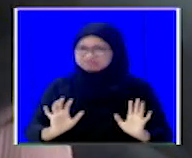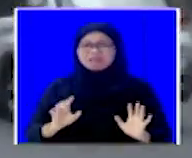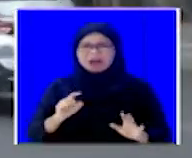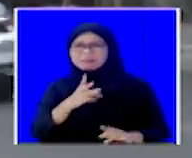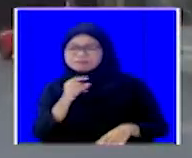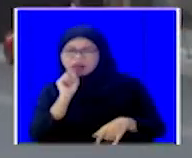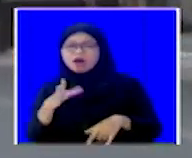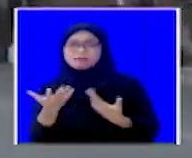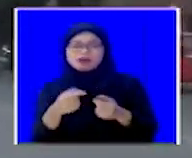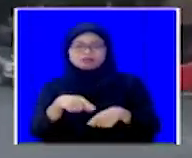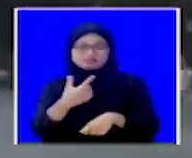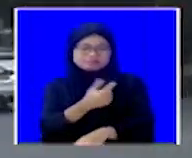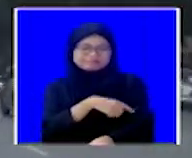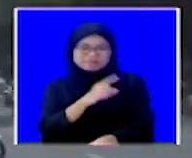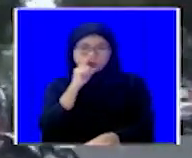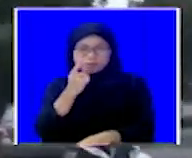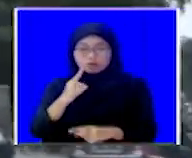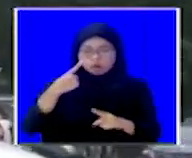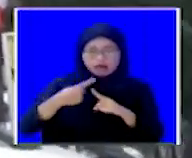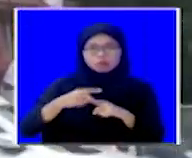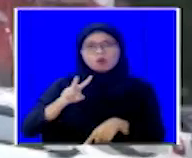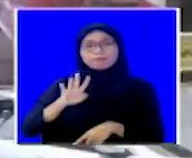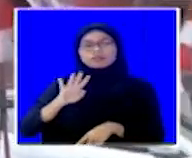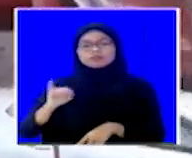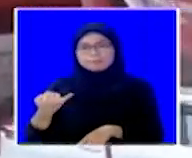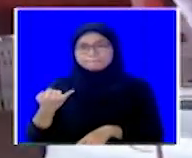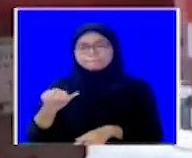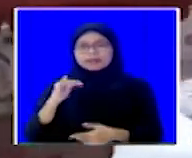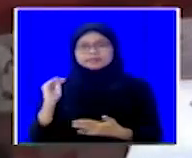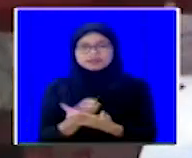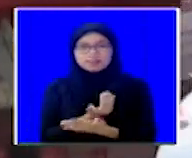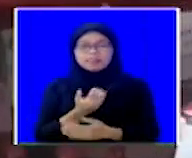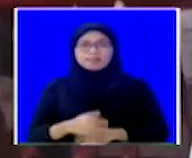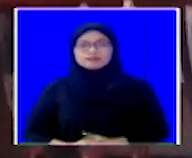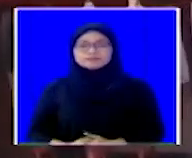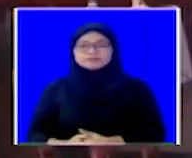x 24 jam. Dari Bandung, Jawa Barat, Ervan David, iNews melaporkan.